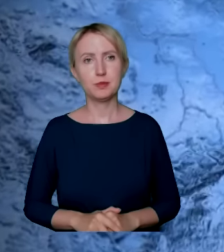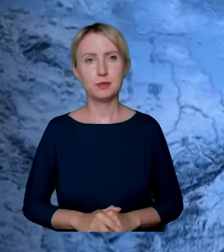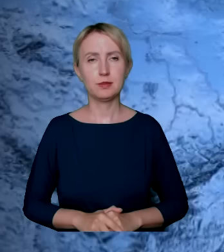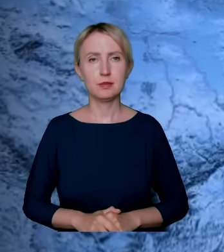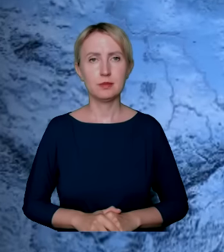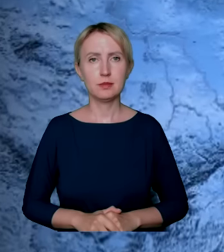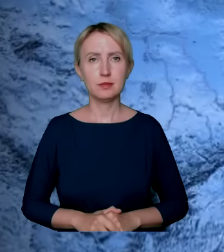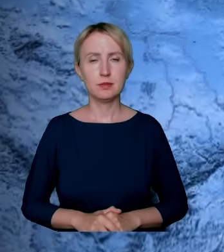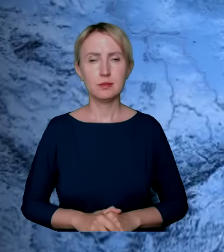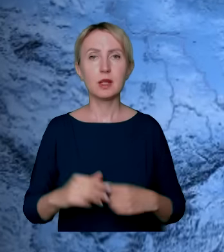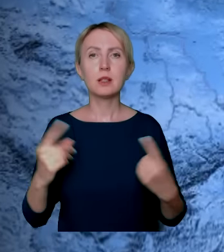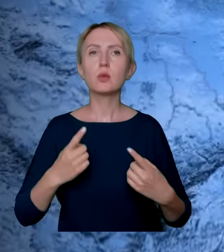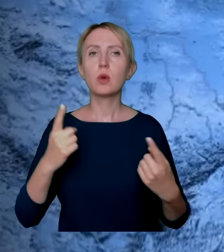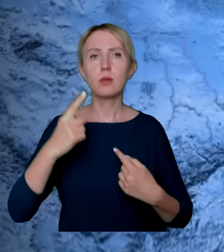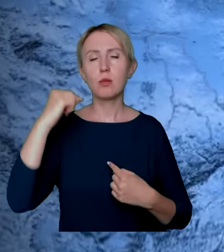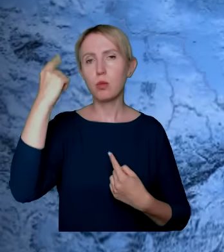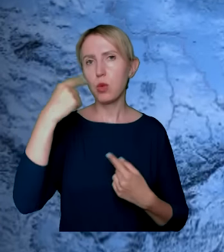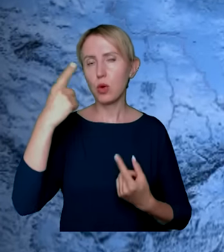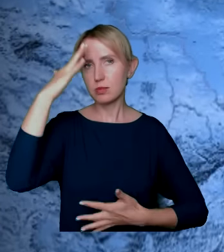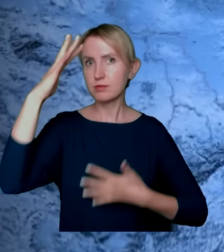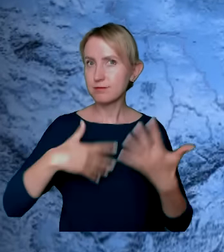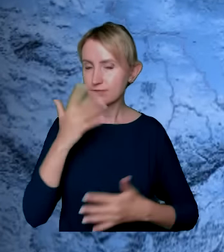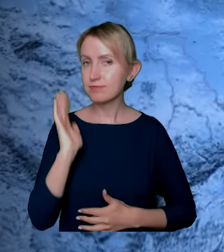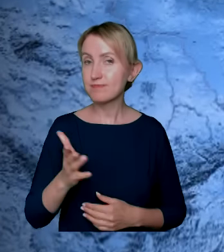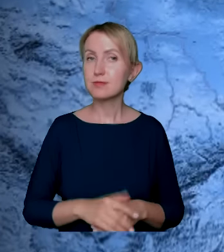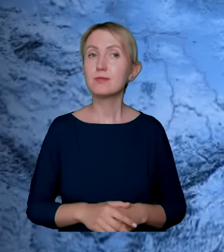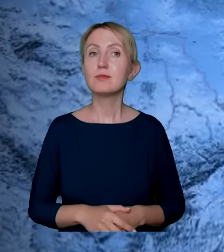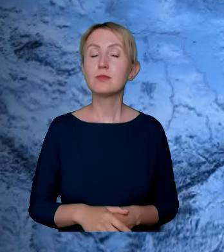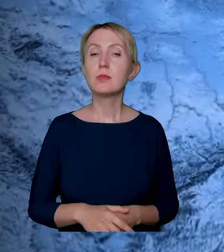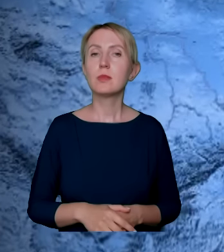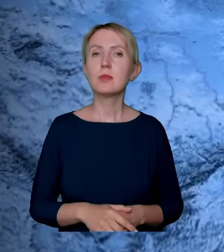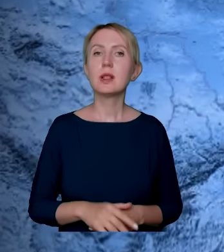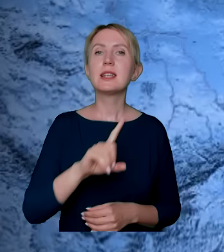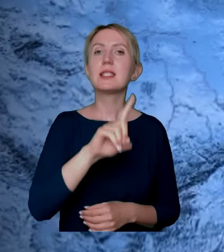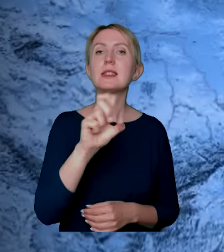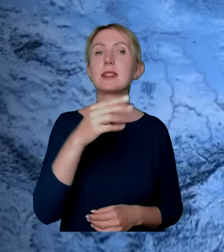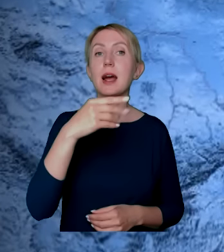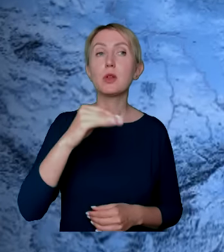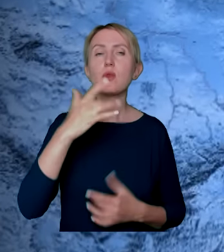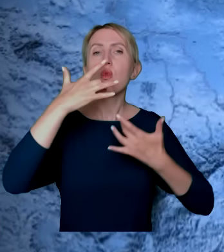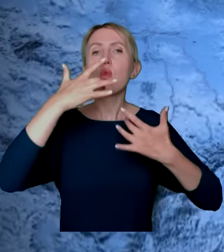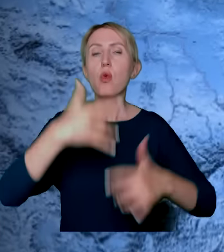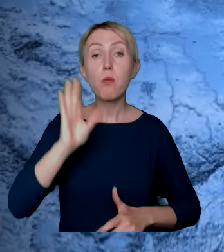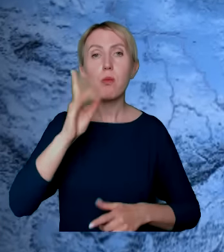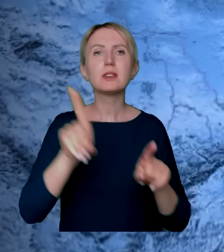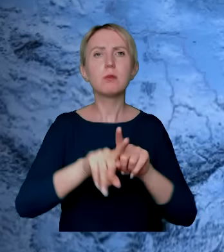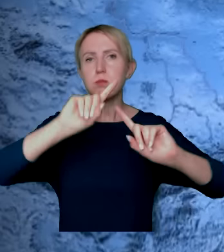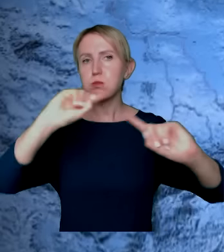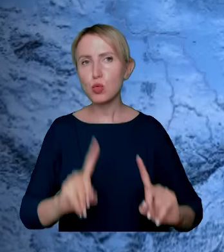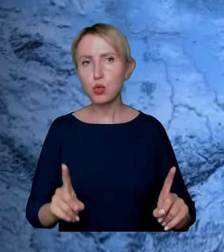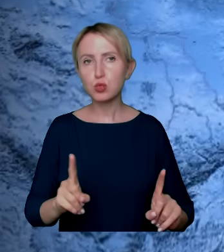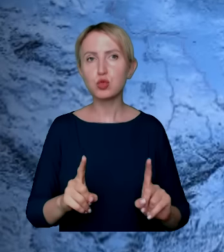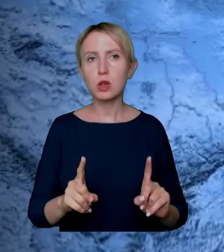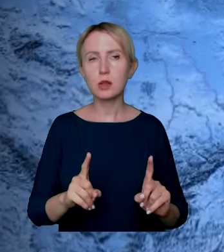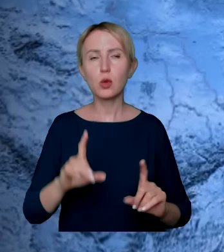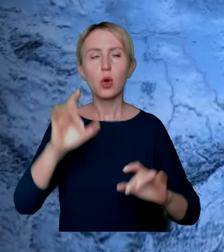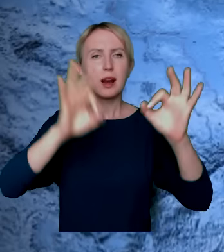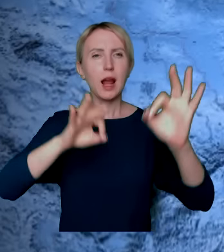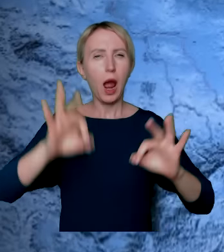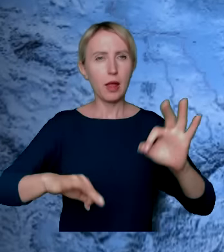Taka sytuacja w pogodzie zrobi niezły zamęt. I właśnie w miejscowości Zamęt, oprócz upału, pojawią się też burze niosące m.in. grad.